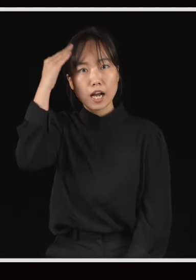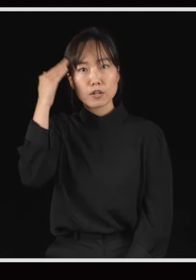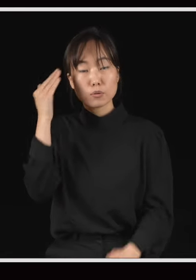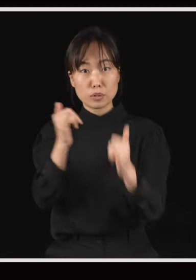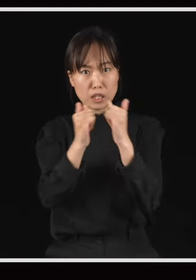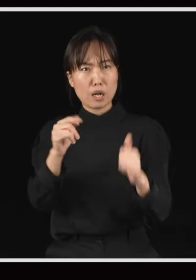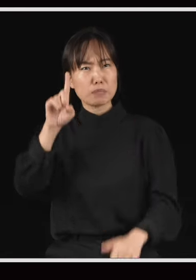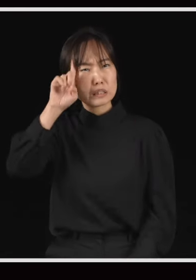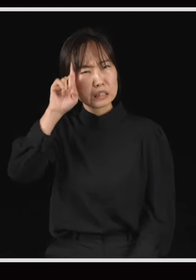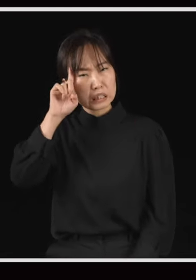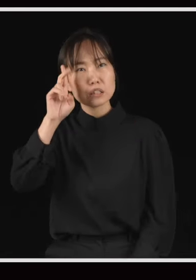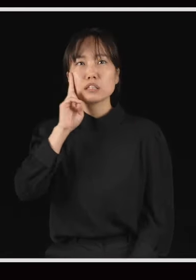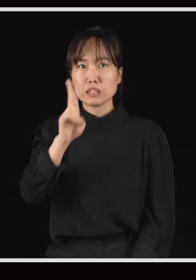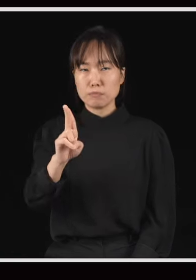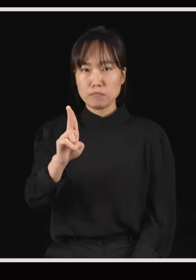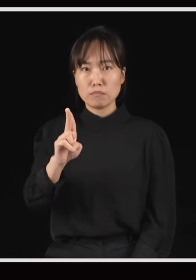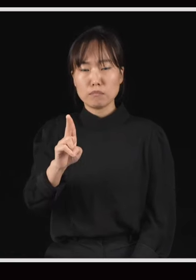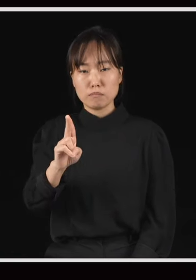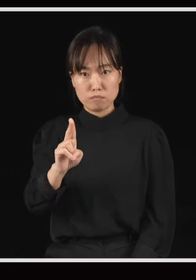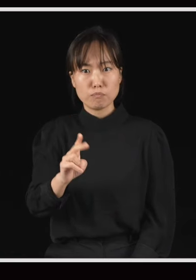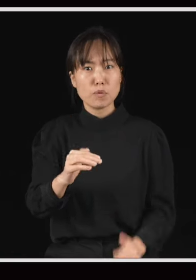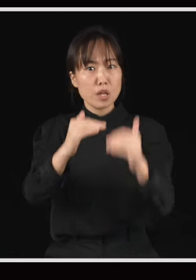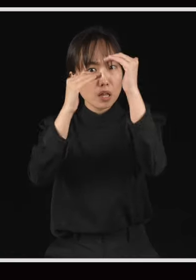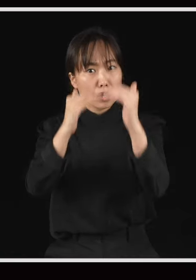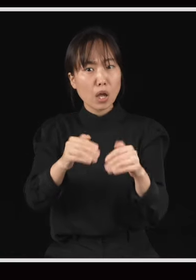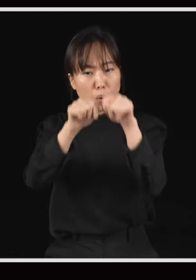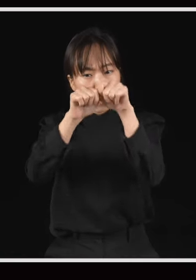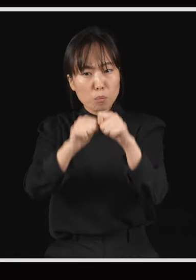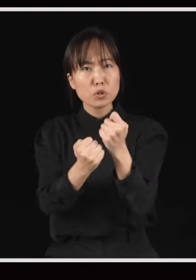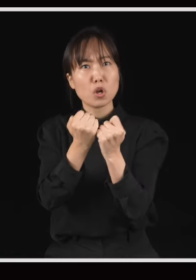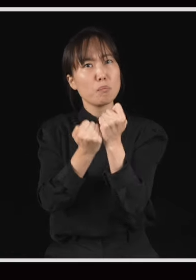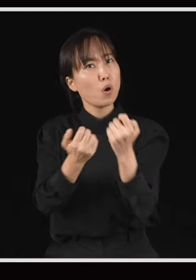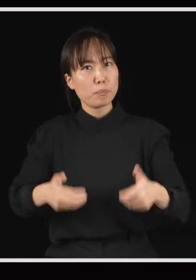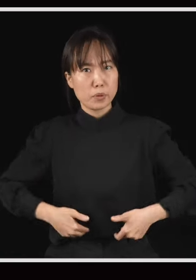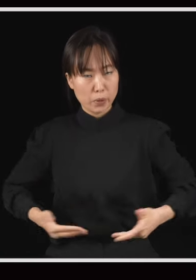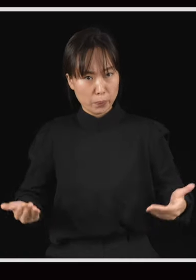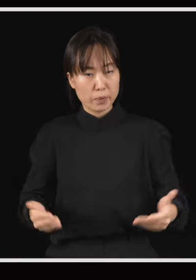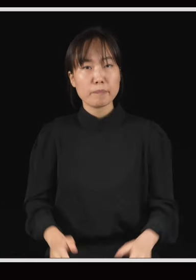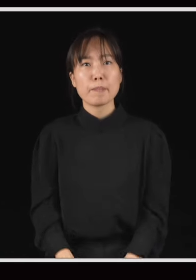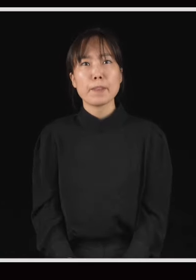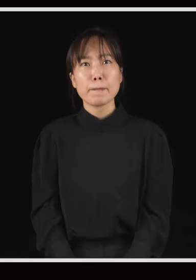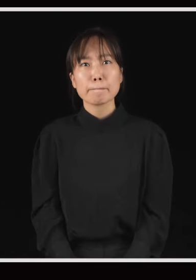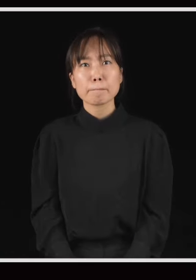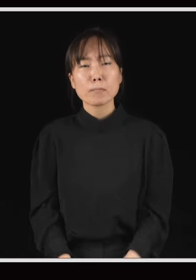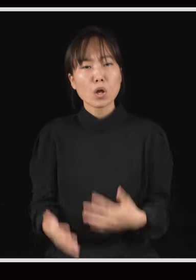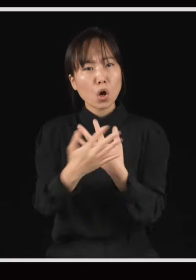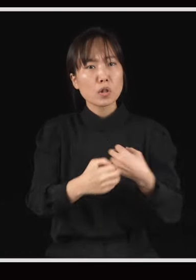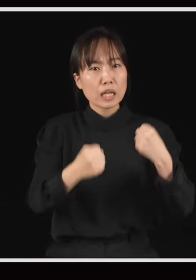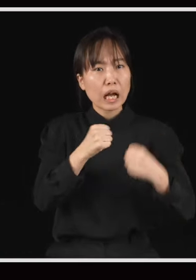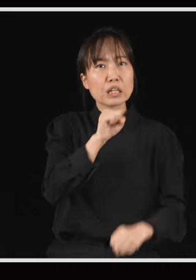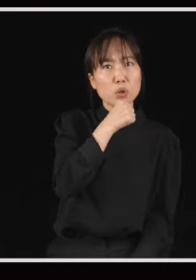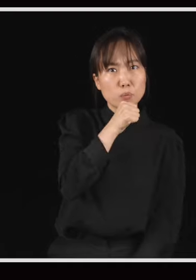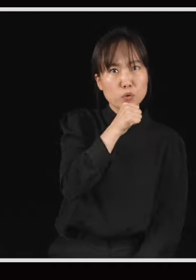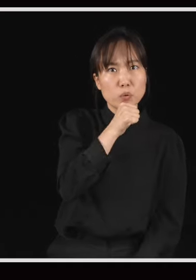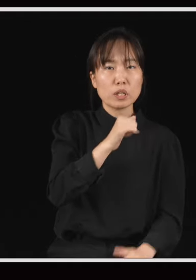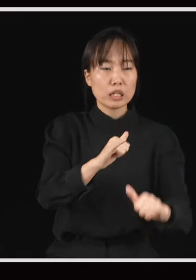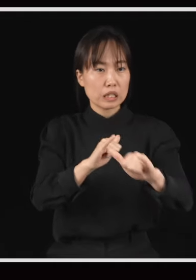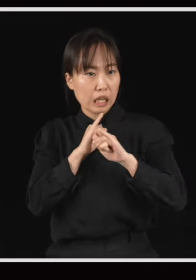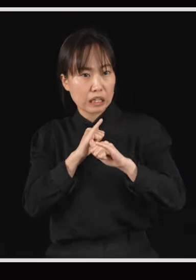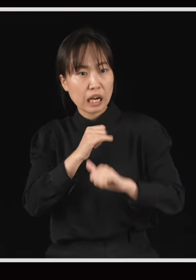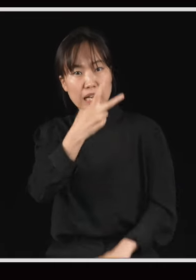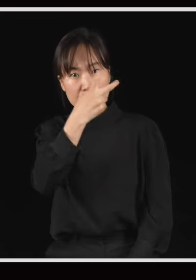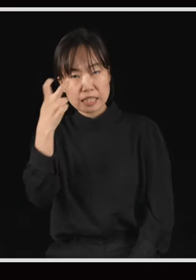우리나라 뭐 스트레스는 잘 아실 겁니다. 특히 밑에 있는 여러 가지 요인들을 시시콜콜하게 제가 말씀을 안 드리더라도 주관적인 건강